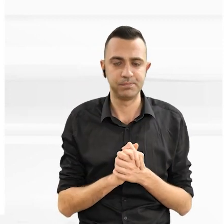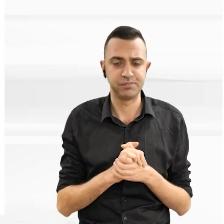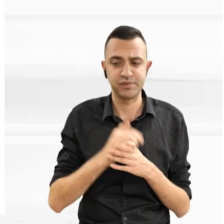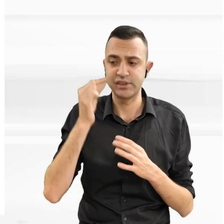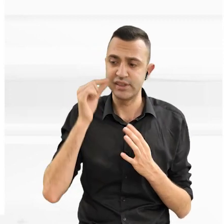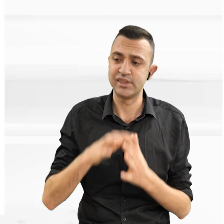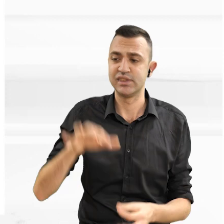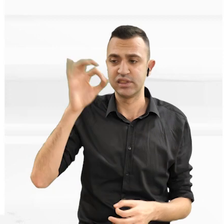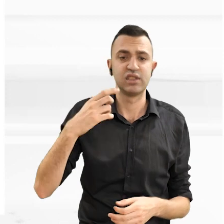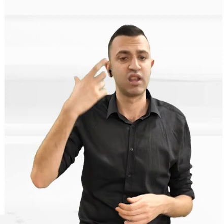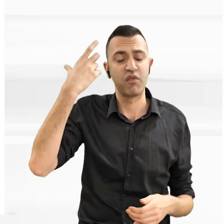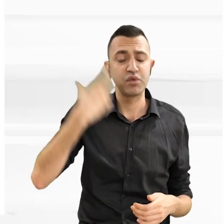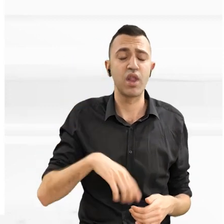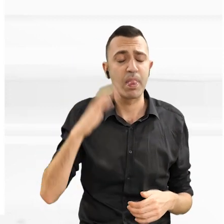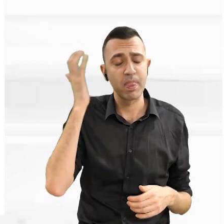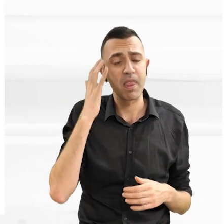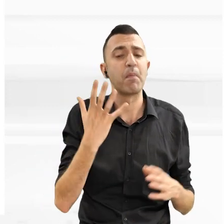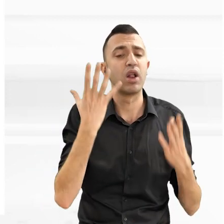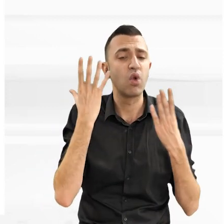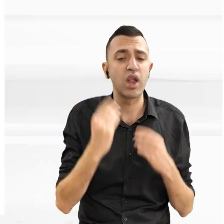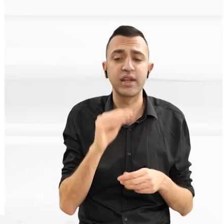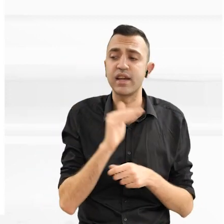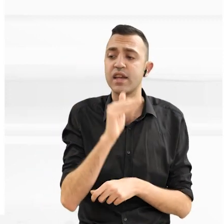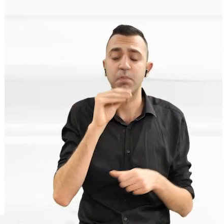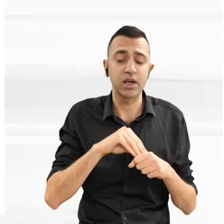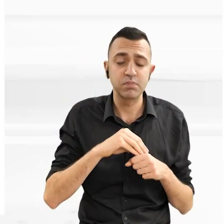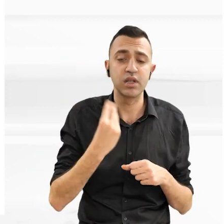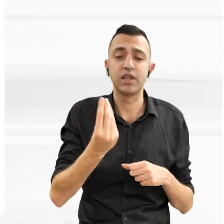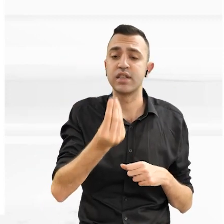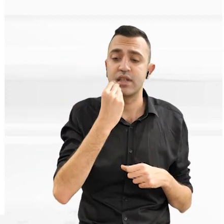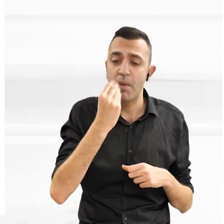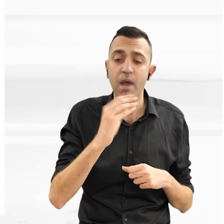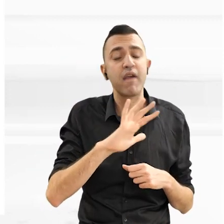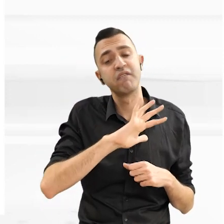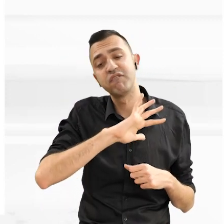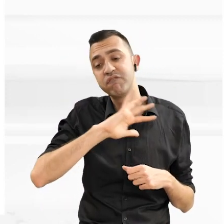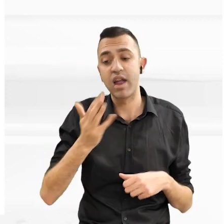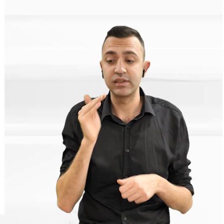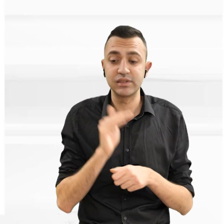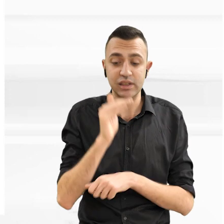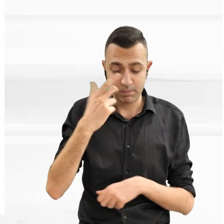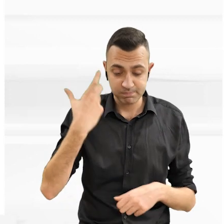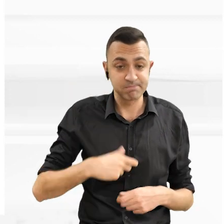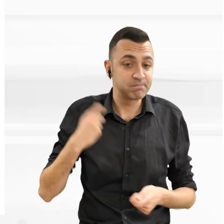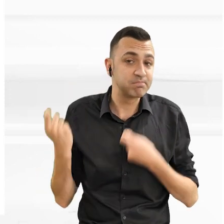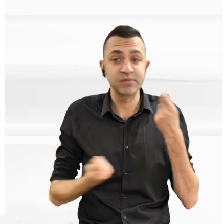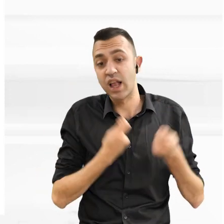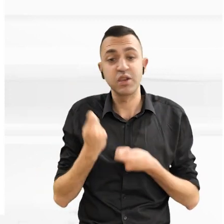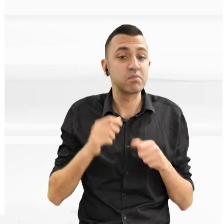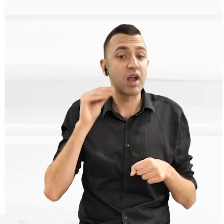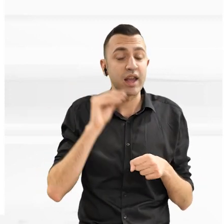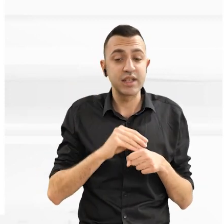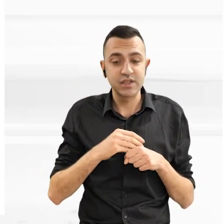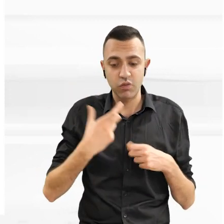insan vücudu Aslında temel olarak yaşamak için yemeği başka bir anlatımla yaşamsal işlevlerini yerine getirecek